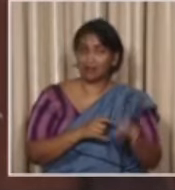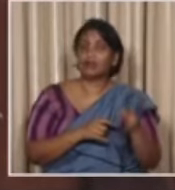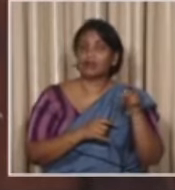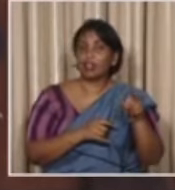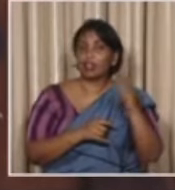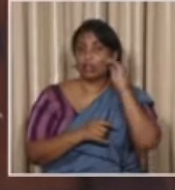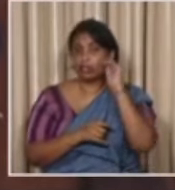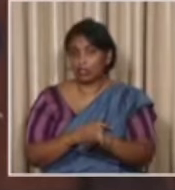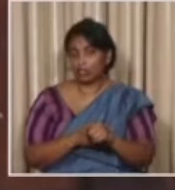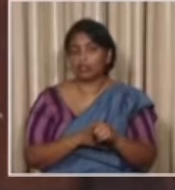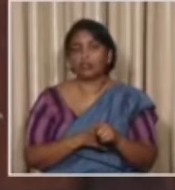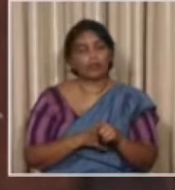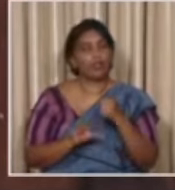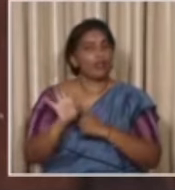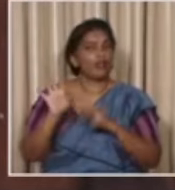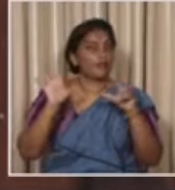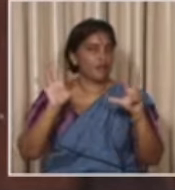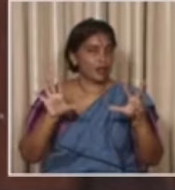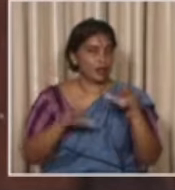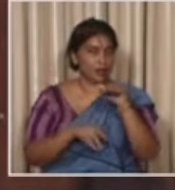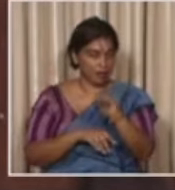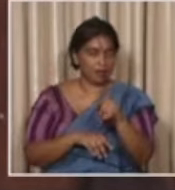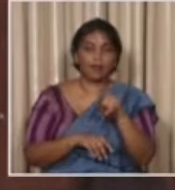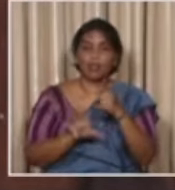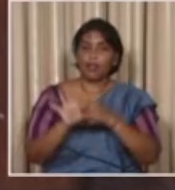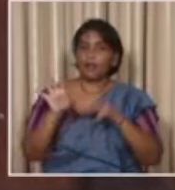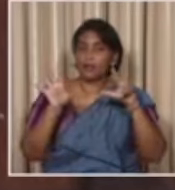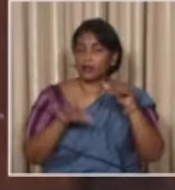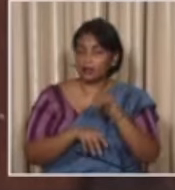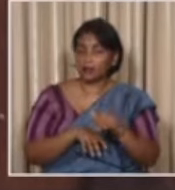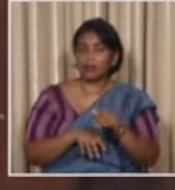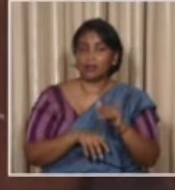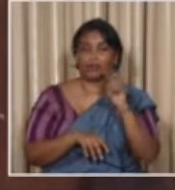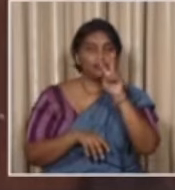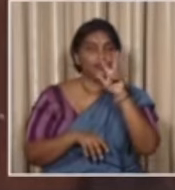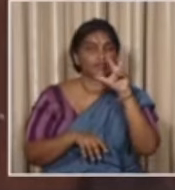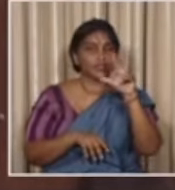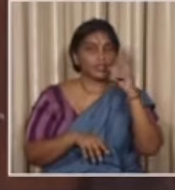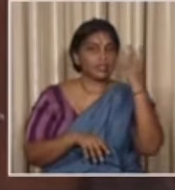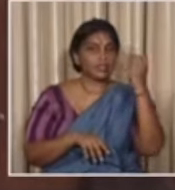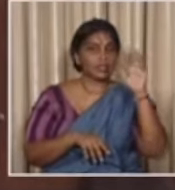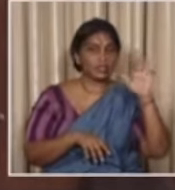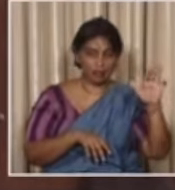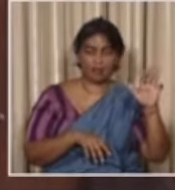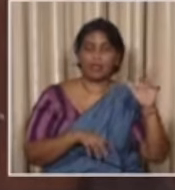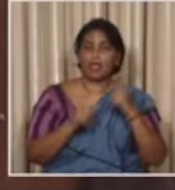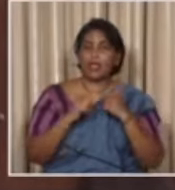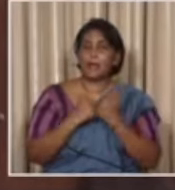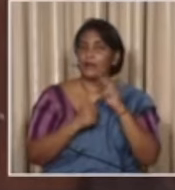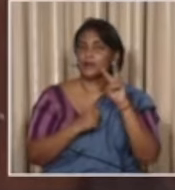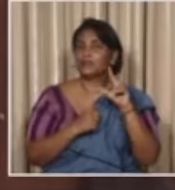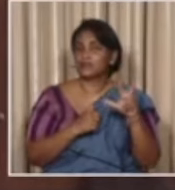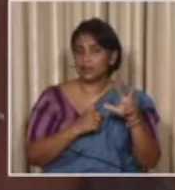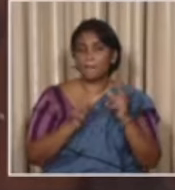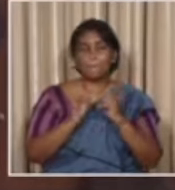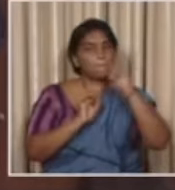එක්කෙනාගේ දුව දියණිය අවුරුදු 8ක ළමයෙක්. ඒ අවුරුදු 8ක ළමයා 28/4/2009. ඒ කියන්නේ අප්‍රේල් මාසේ 28